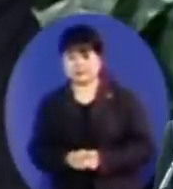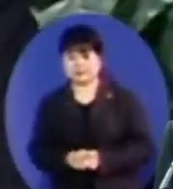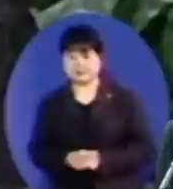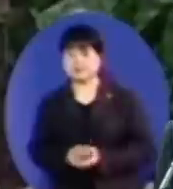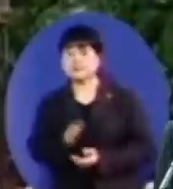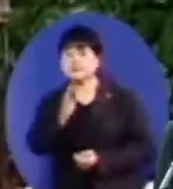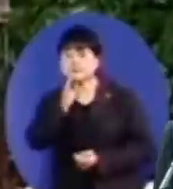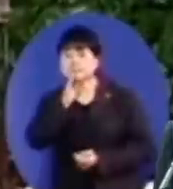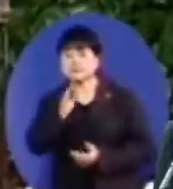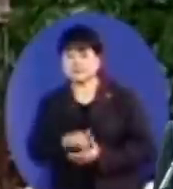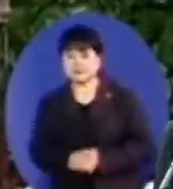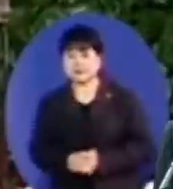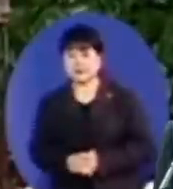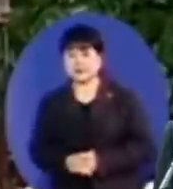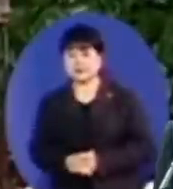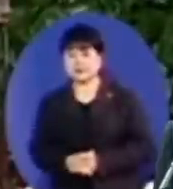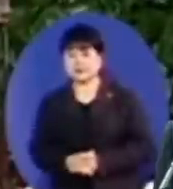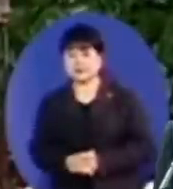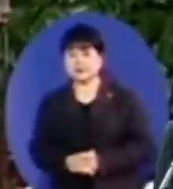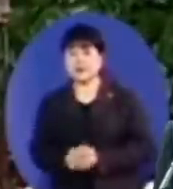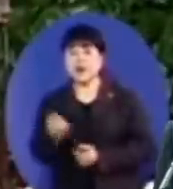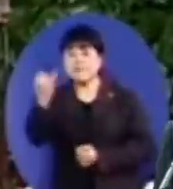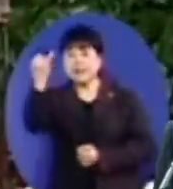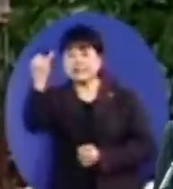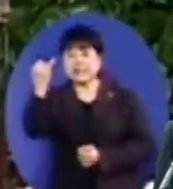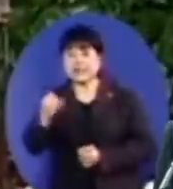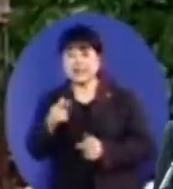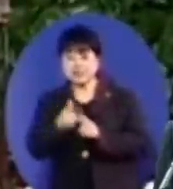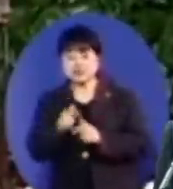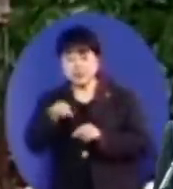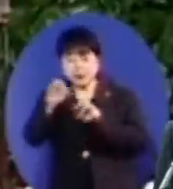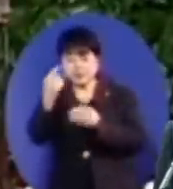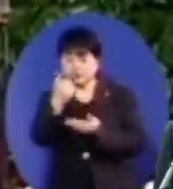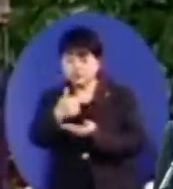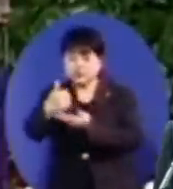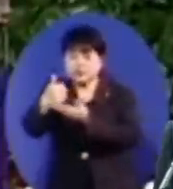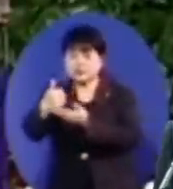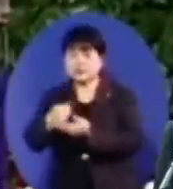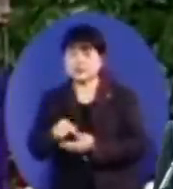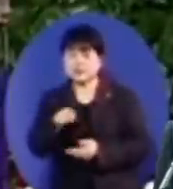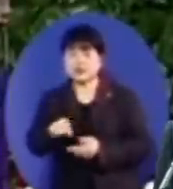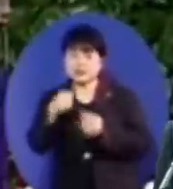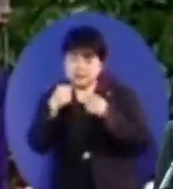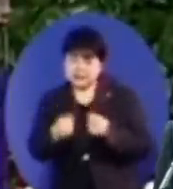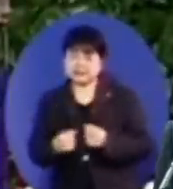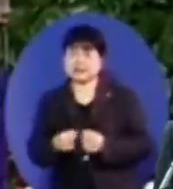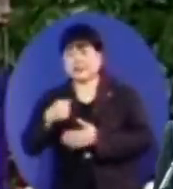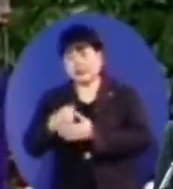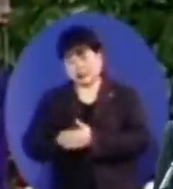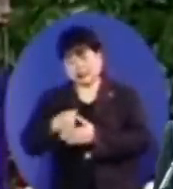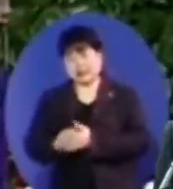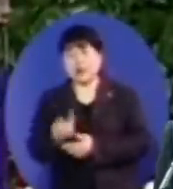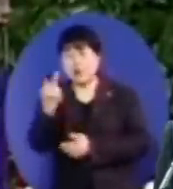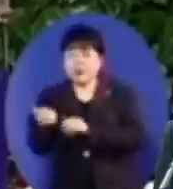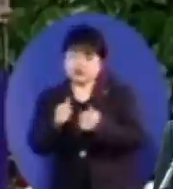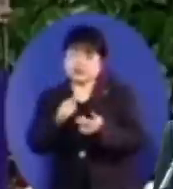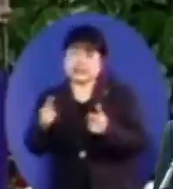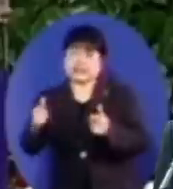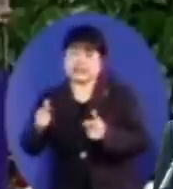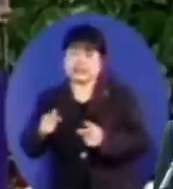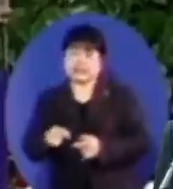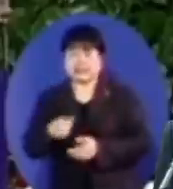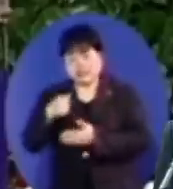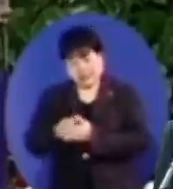그인 마르다가 예수께 나와서 말하기를 주께서 여기 계셨더라면 내 오라버니가 죽지